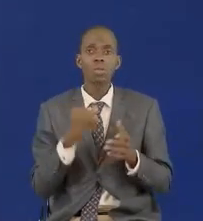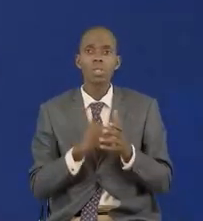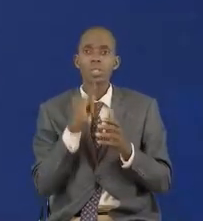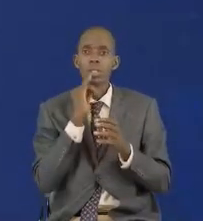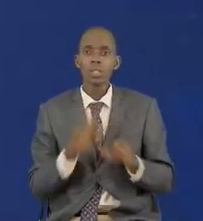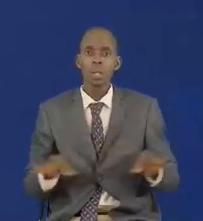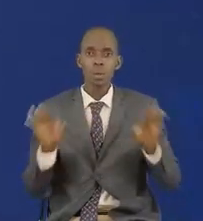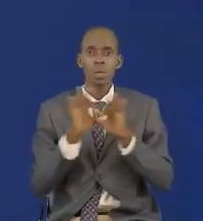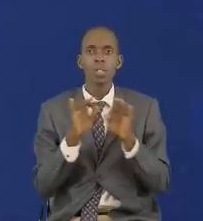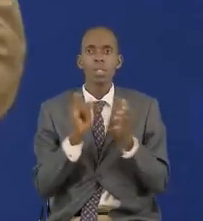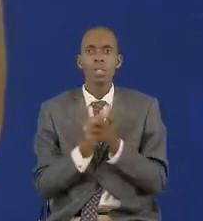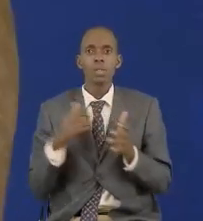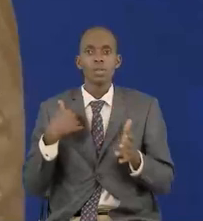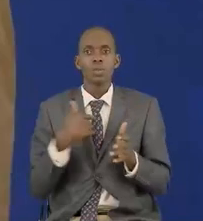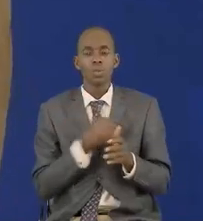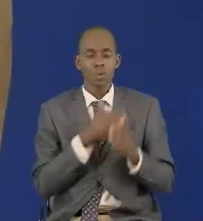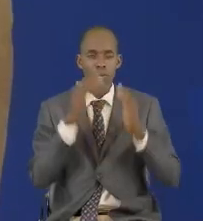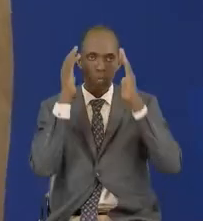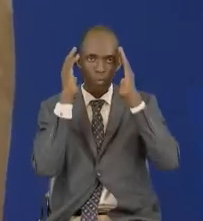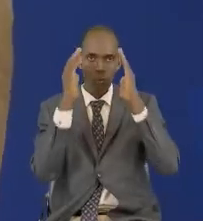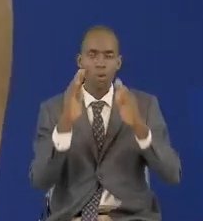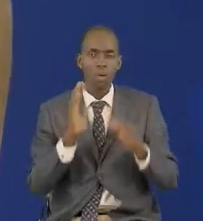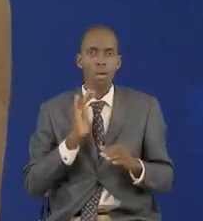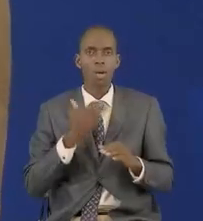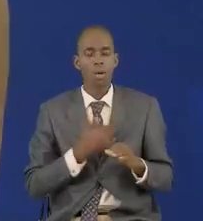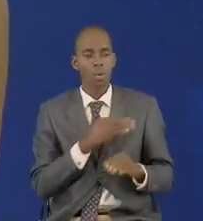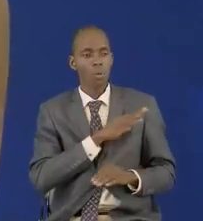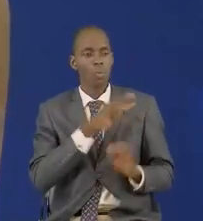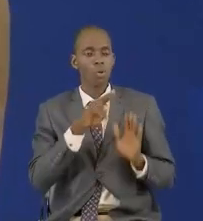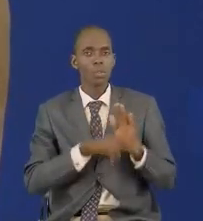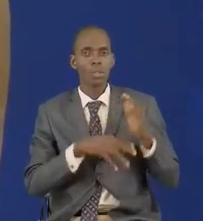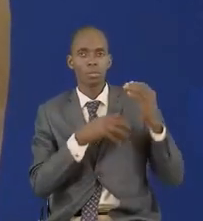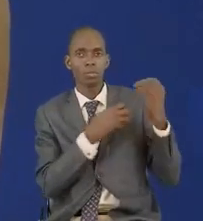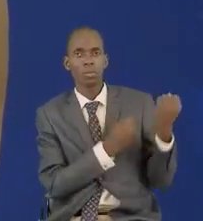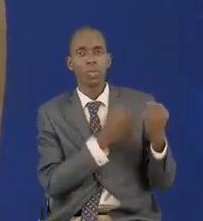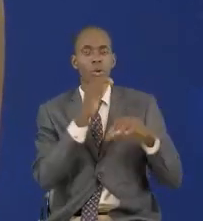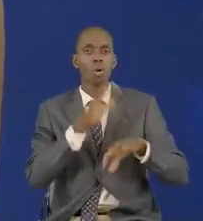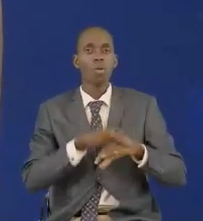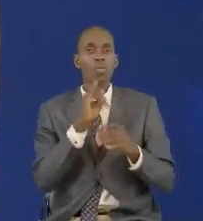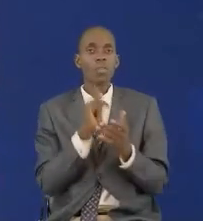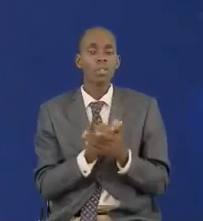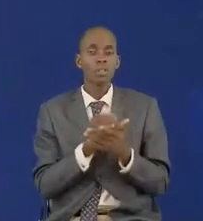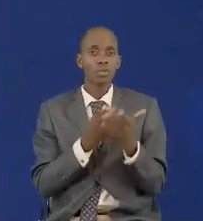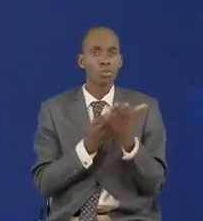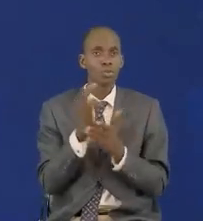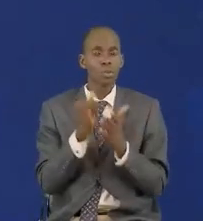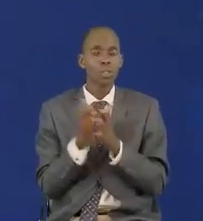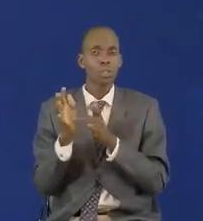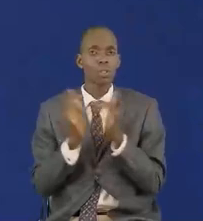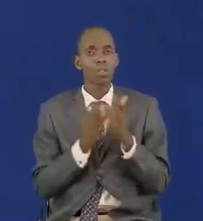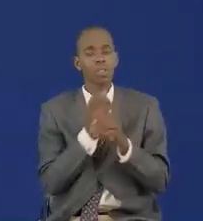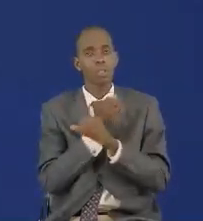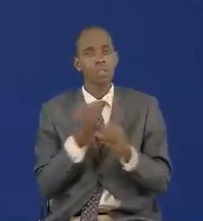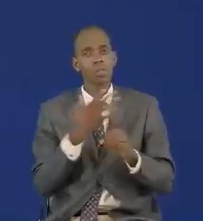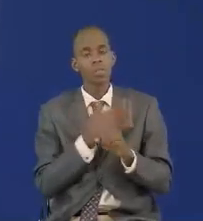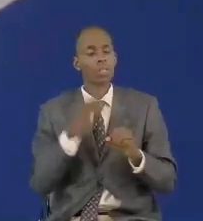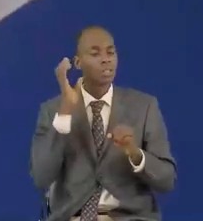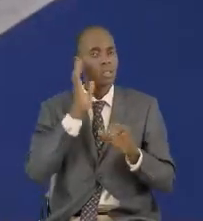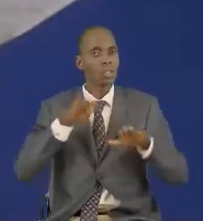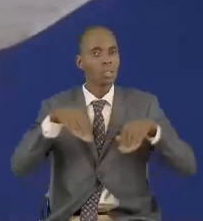nous focalisons notre audace sur le fait que Jésus sauve et qui nous garde dans le salut